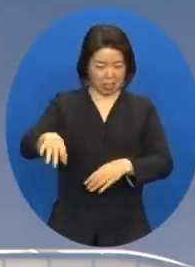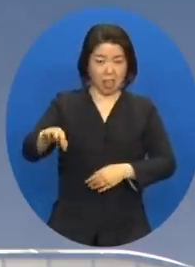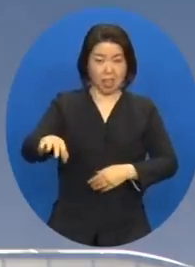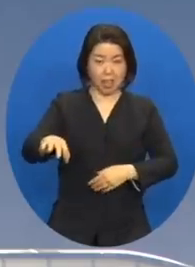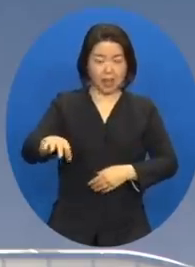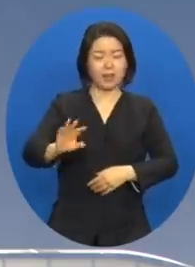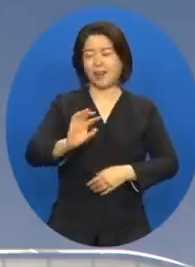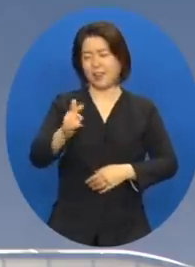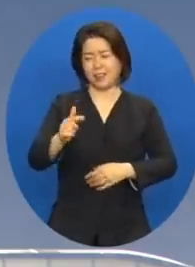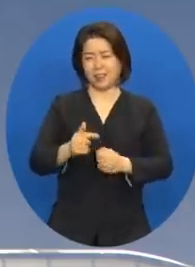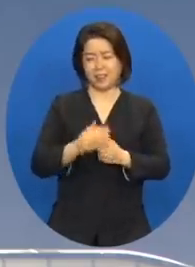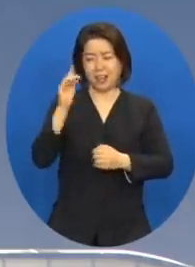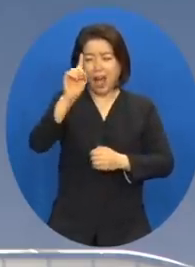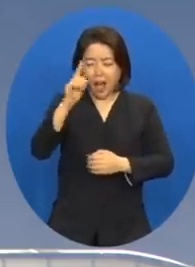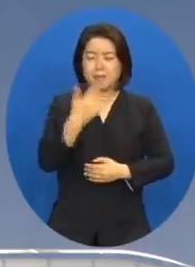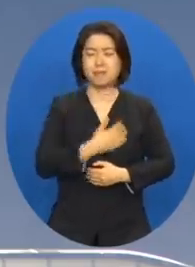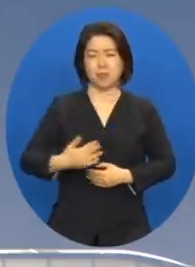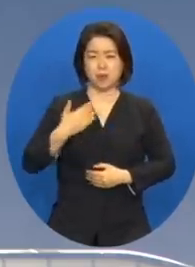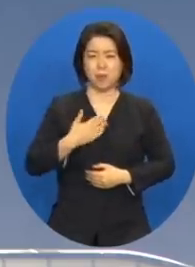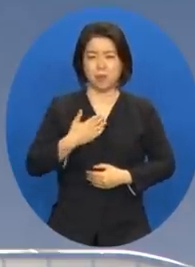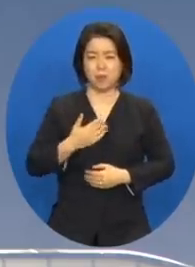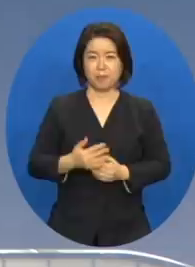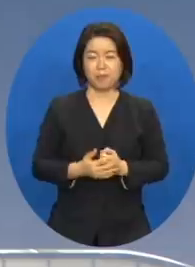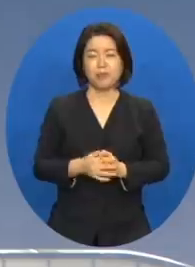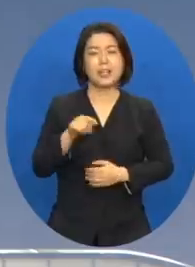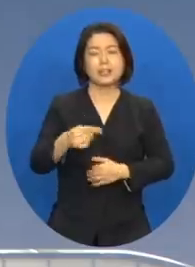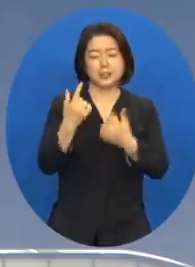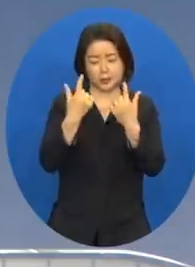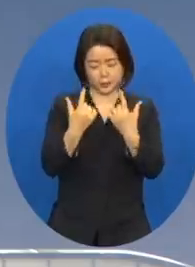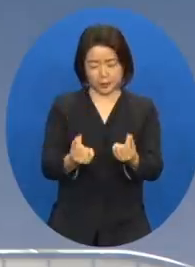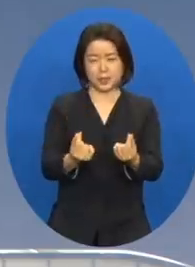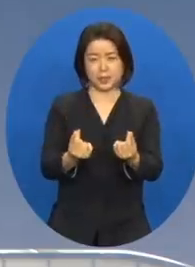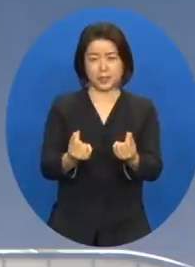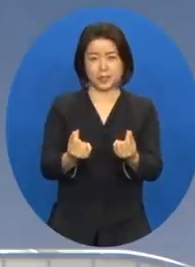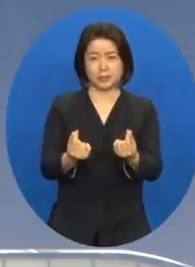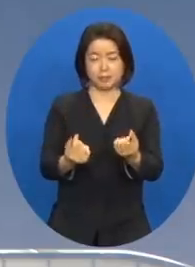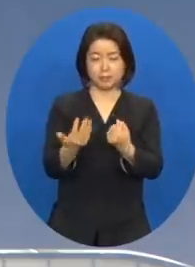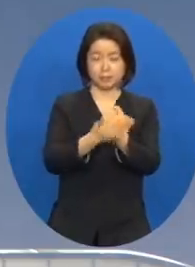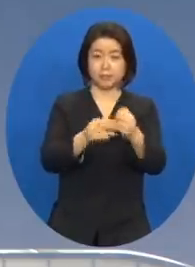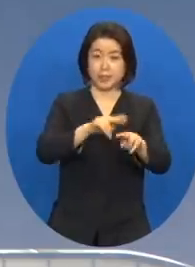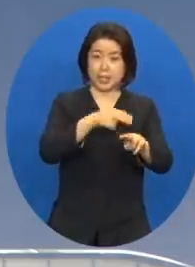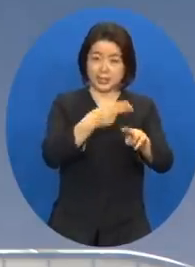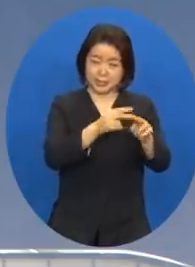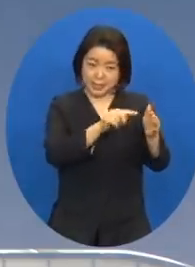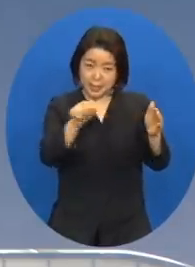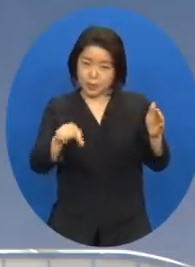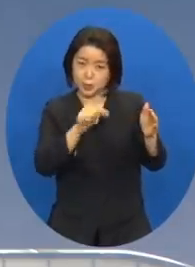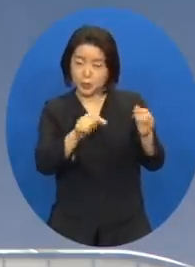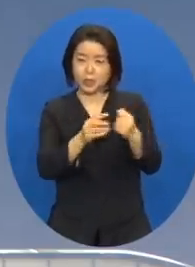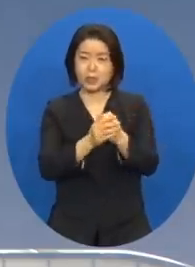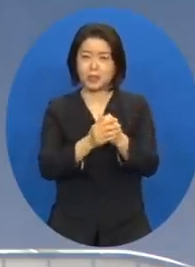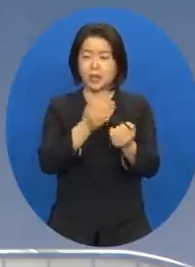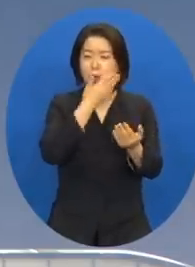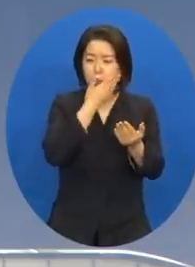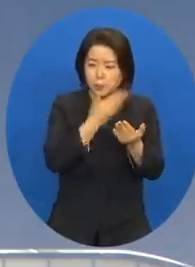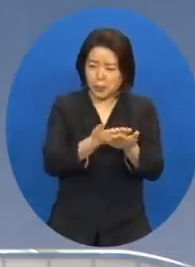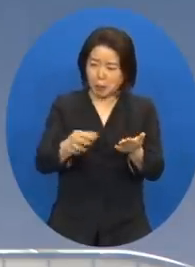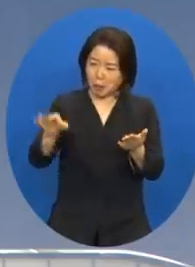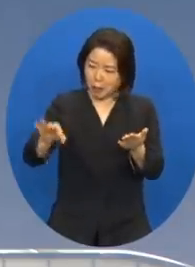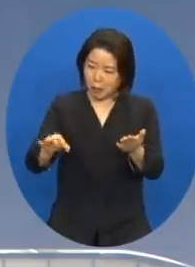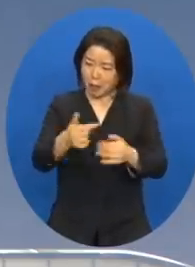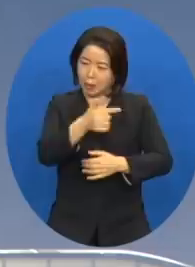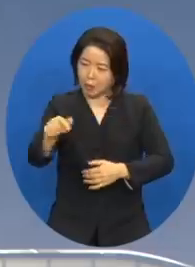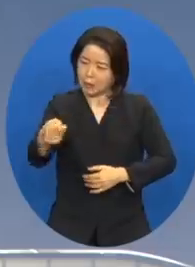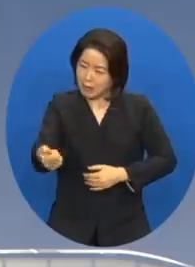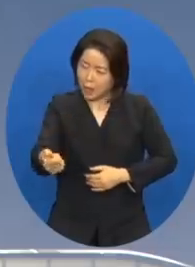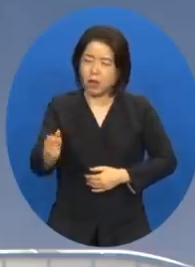한 몸인데 말입니다. 그와 똑같이 은사에는 귀하고 천하고 크고 작은 게 없습니다.